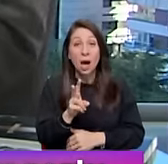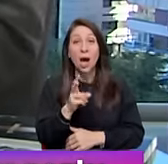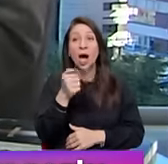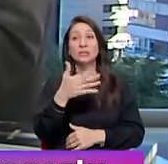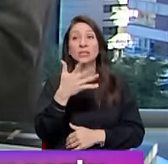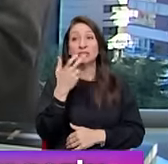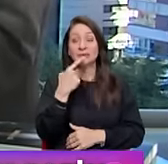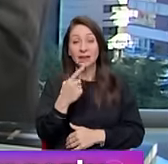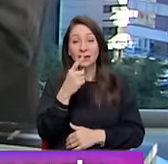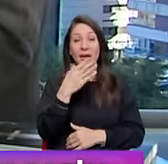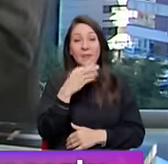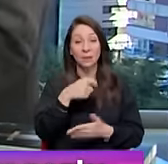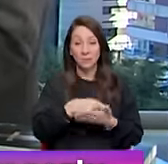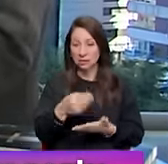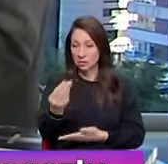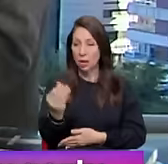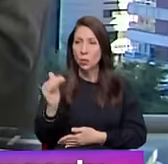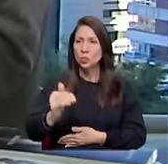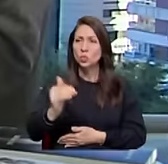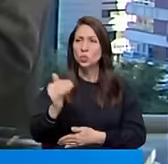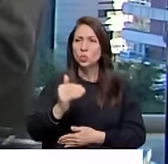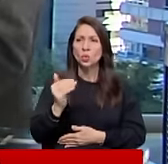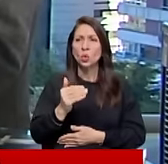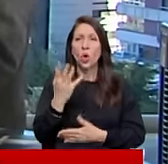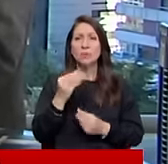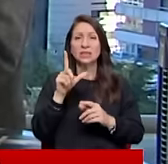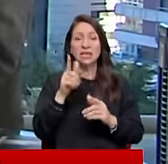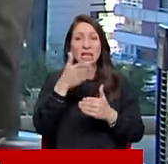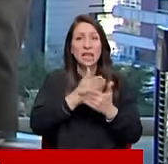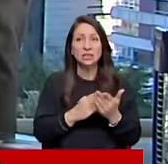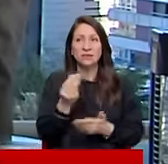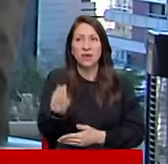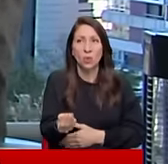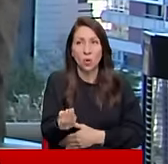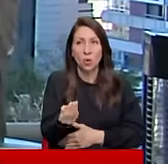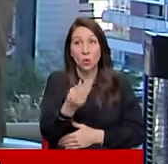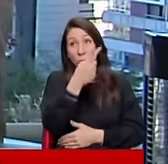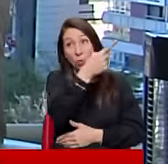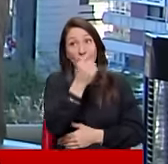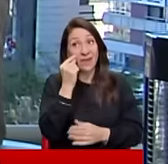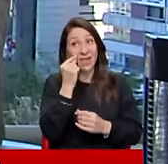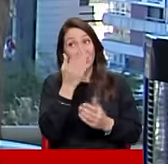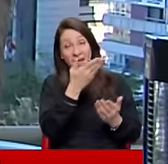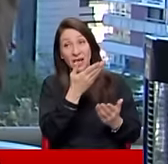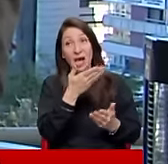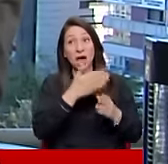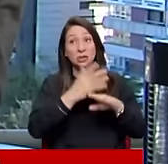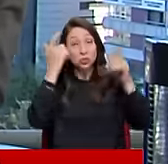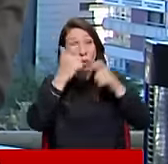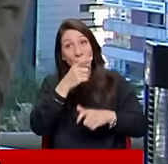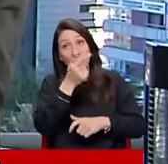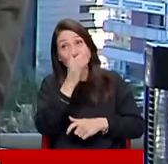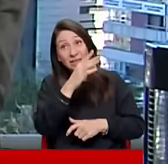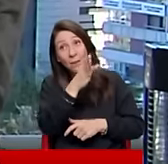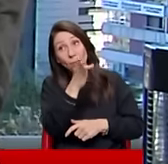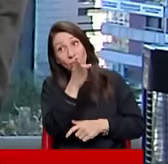diyerek emekliye verdiği maaş zammını olması gerekenin yarısı kadar tutmuş mesela bu beyefendiler. Asıl sorumlular biraz